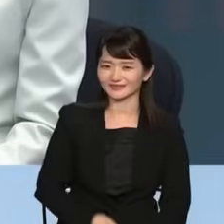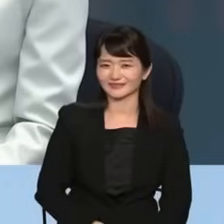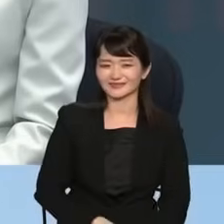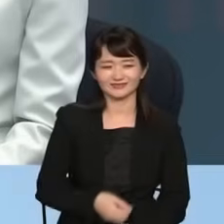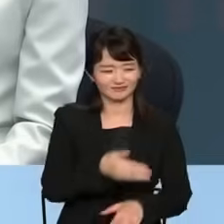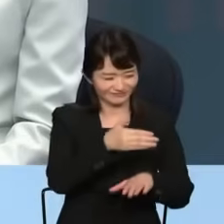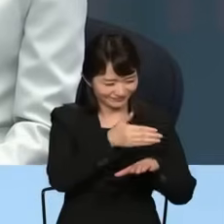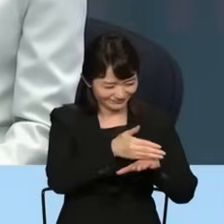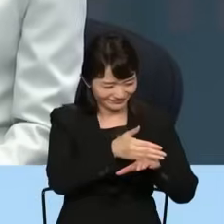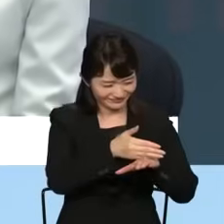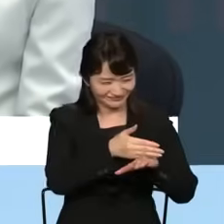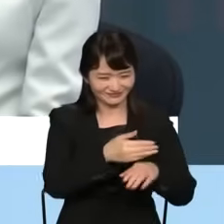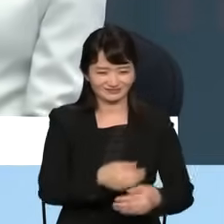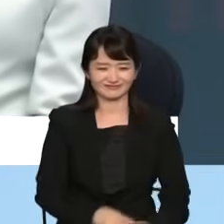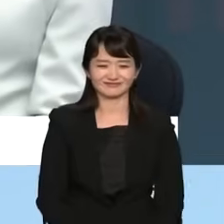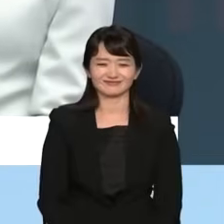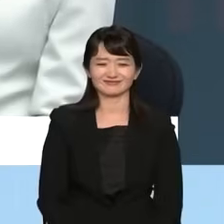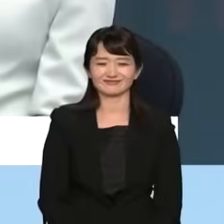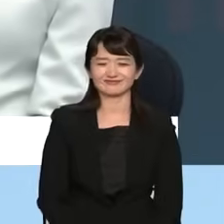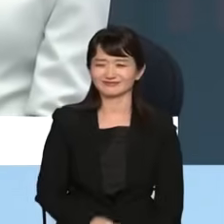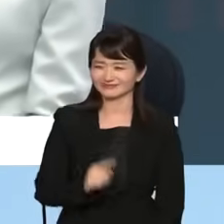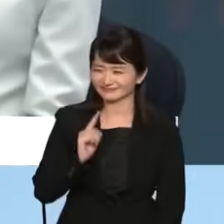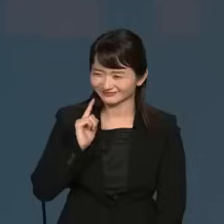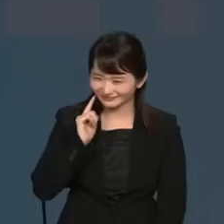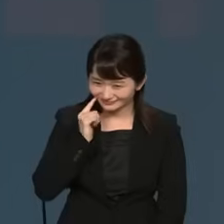감사합니다. 很美.